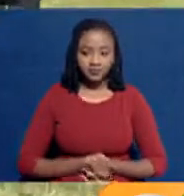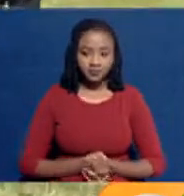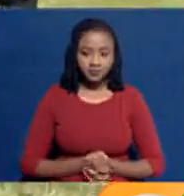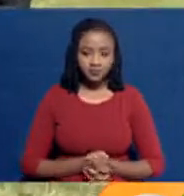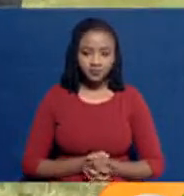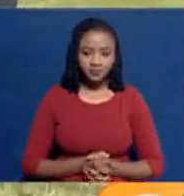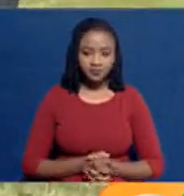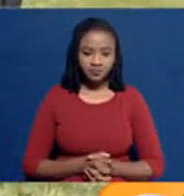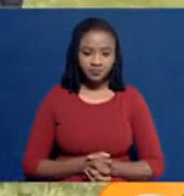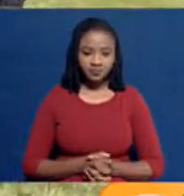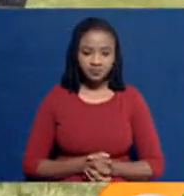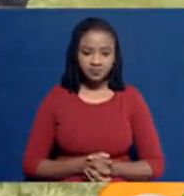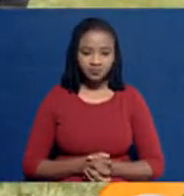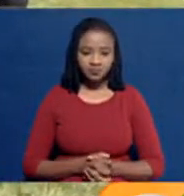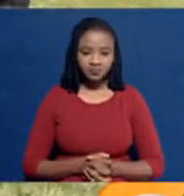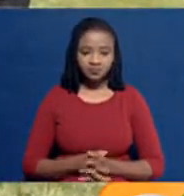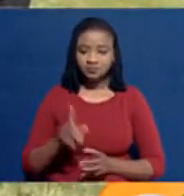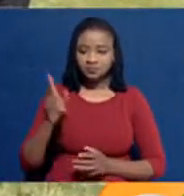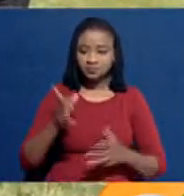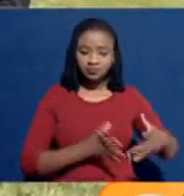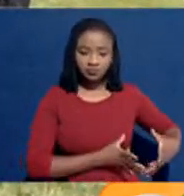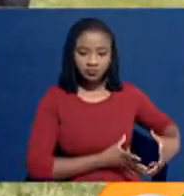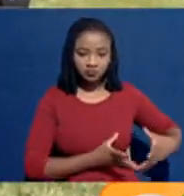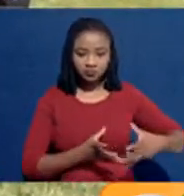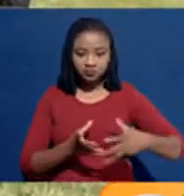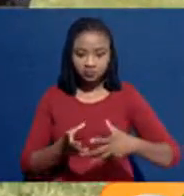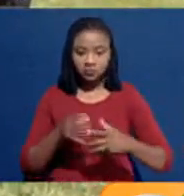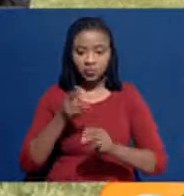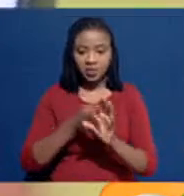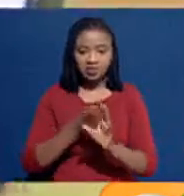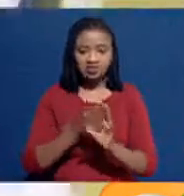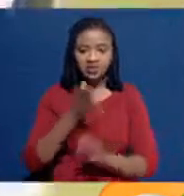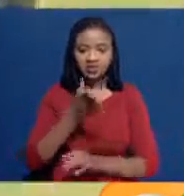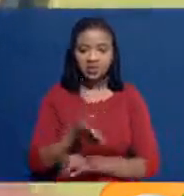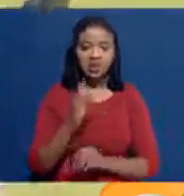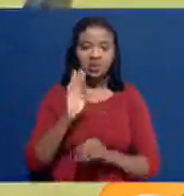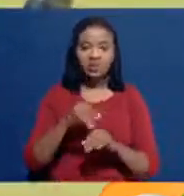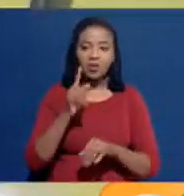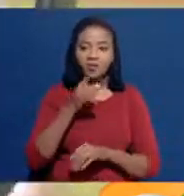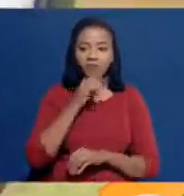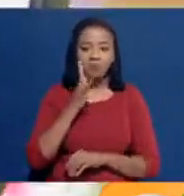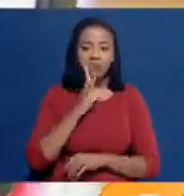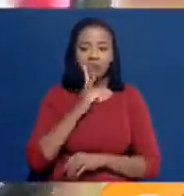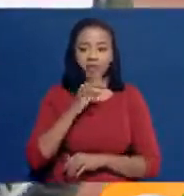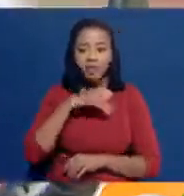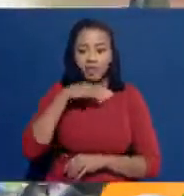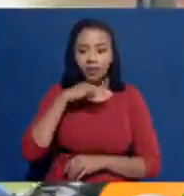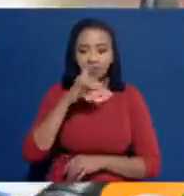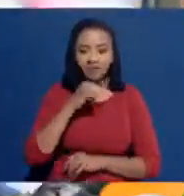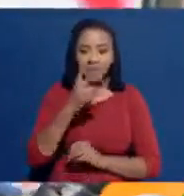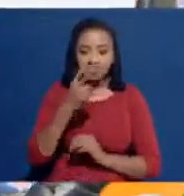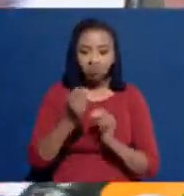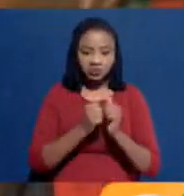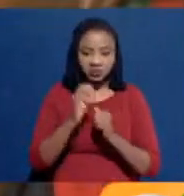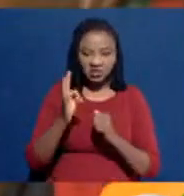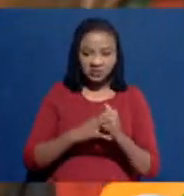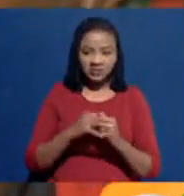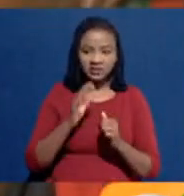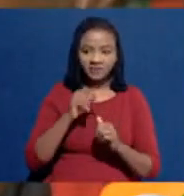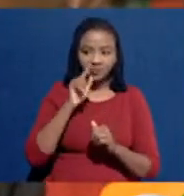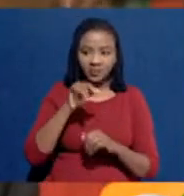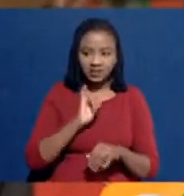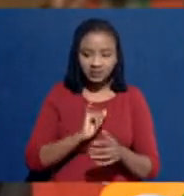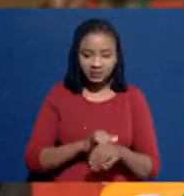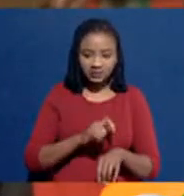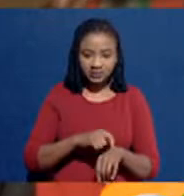Alijiunga na mchezo wa raga baada ya wazazi wake kufariki 2018, na tangu wakati huo Janet Owino aliendelea kucheza mchezo